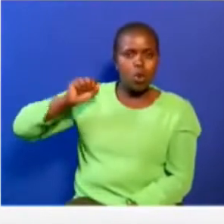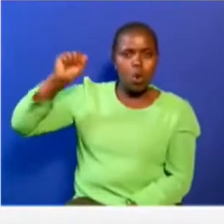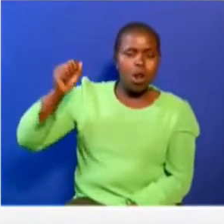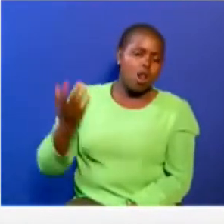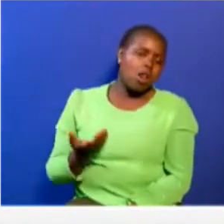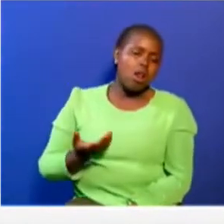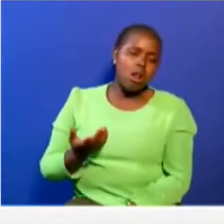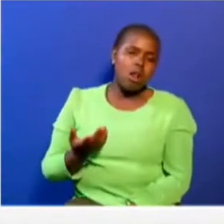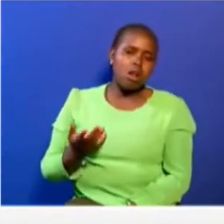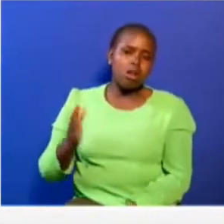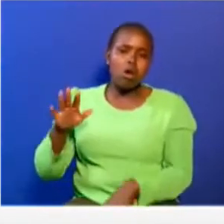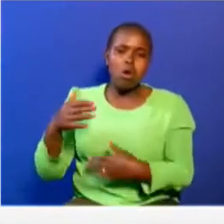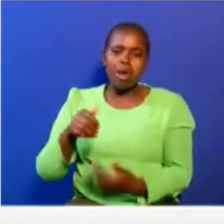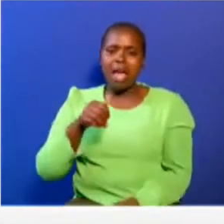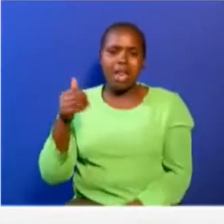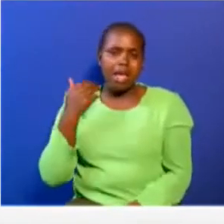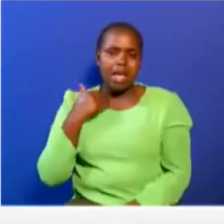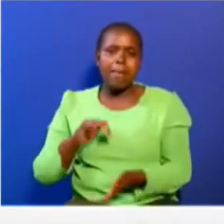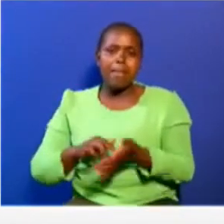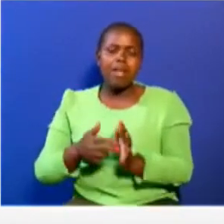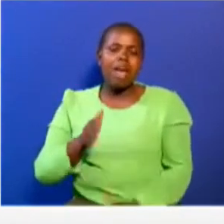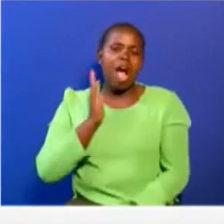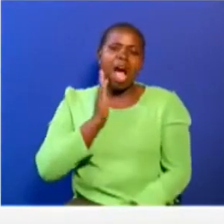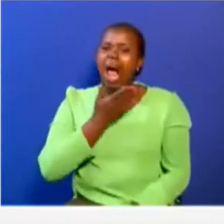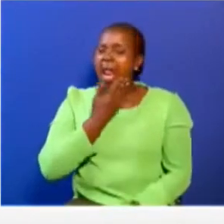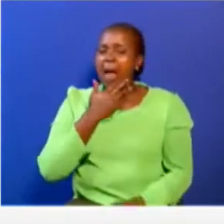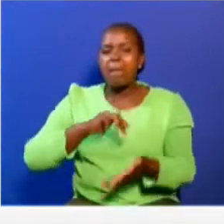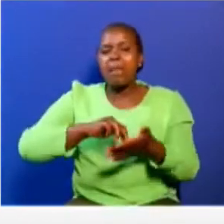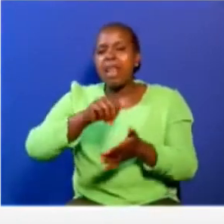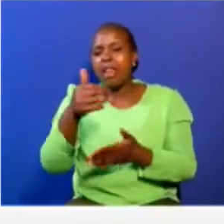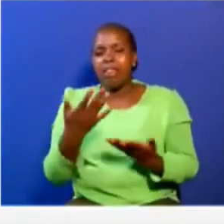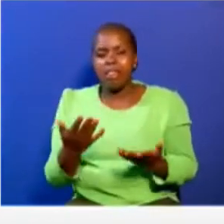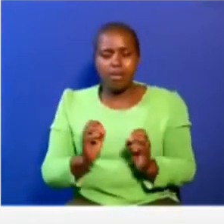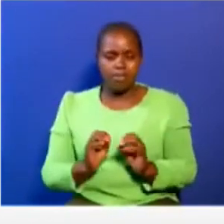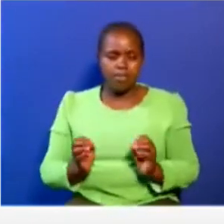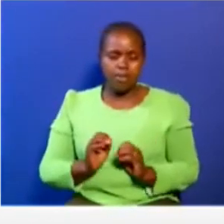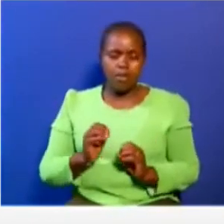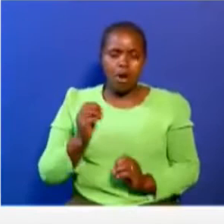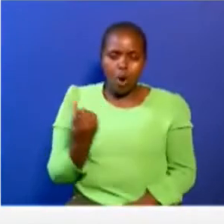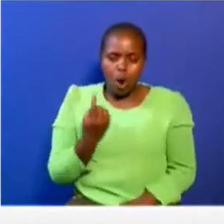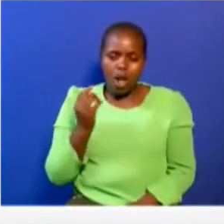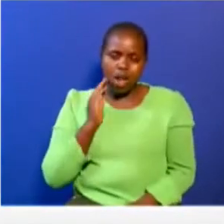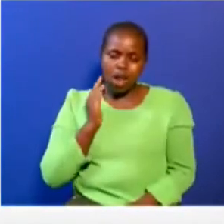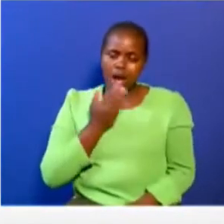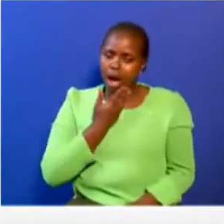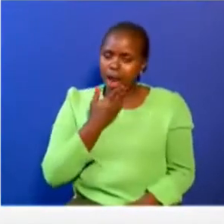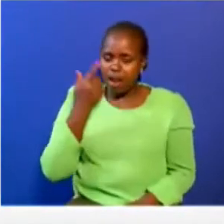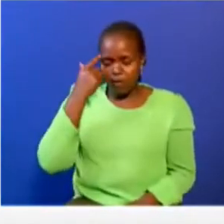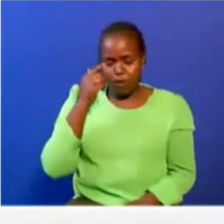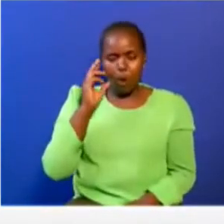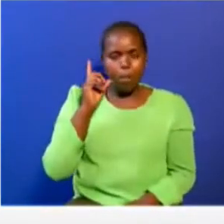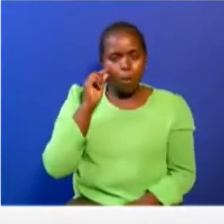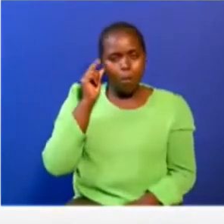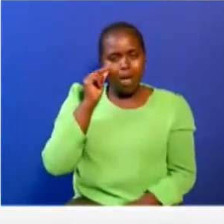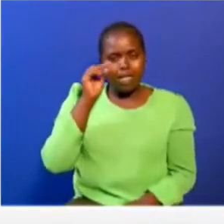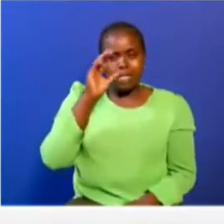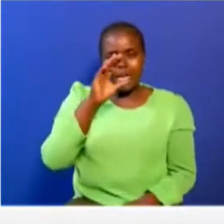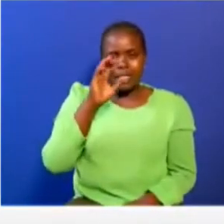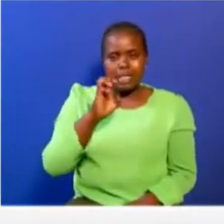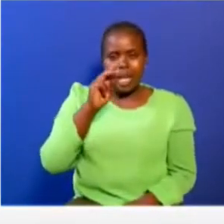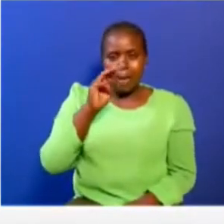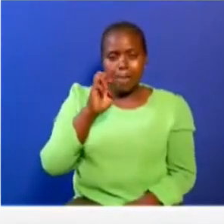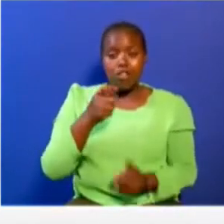ama chuki yoyote, hii rangi haihusu chochote. Hii rangi ni ya Mombasa Cement